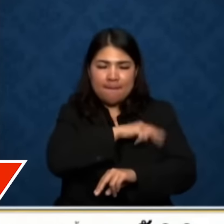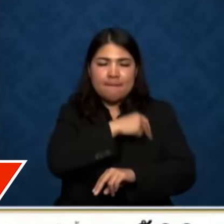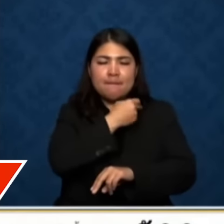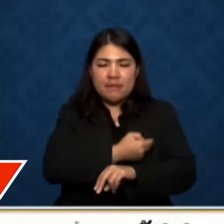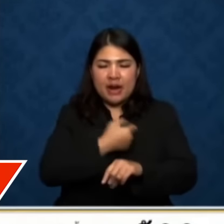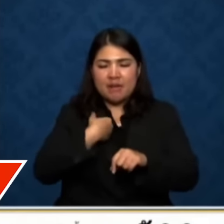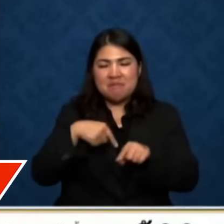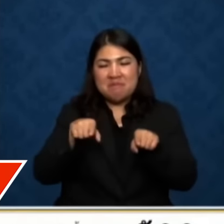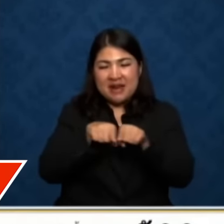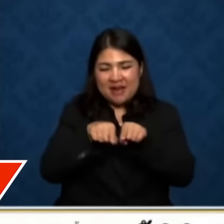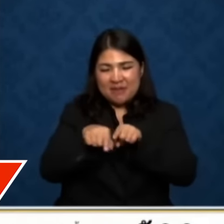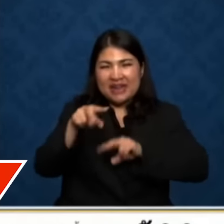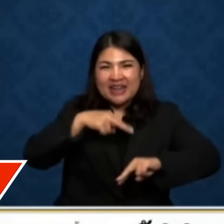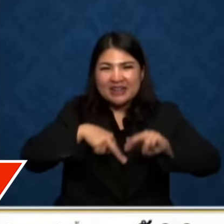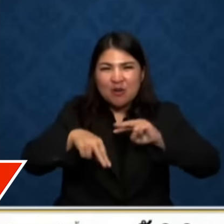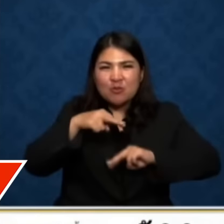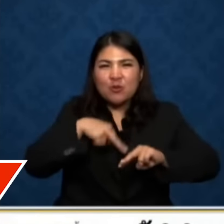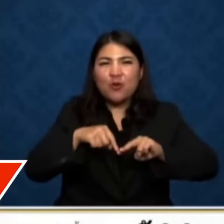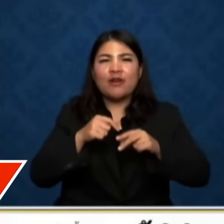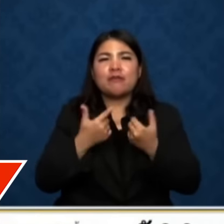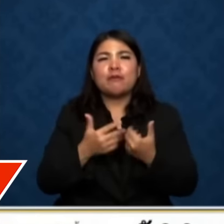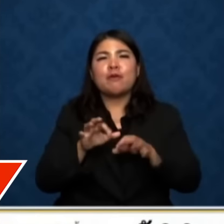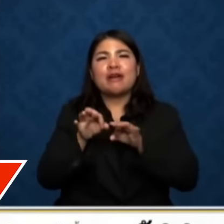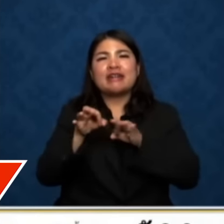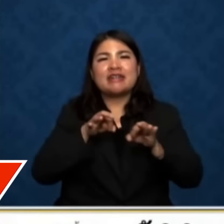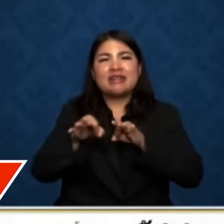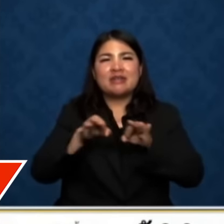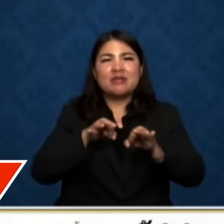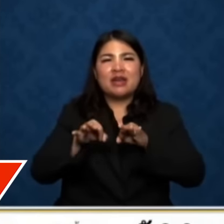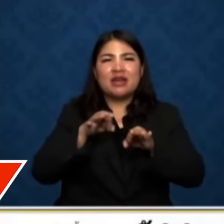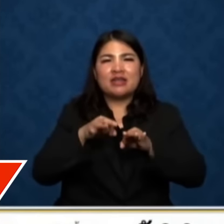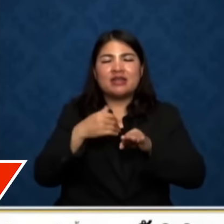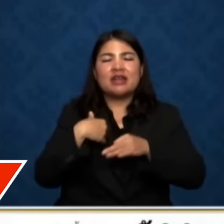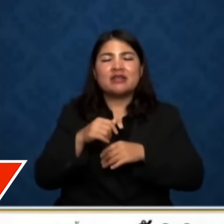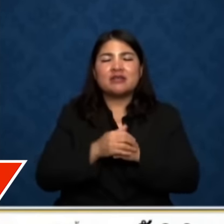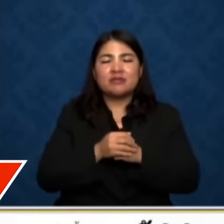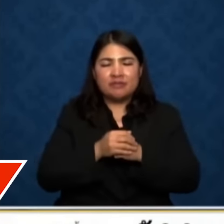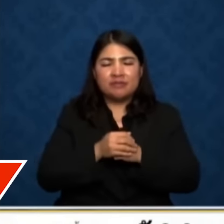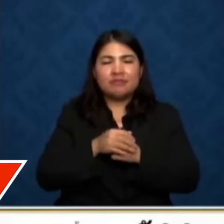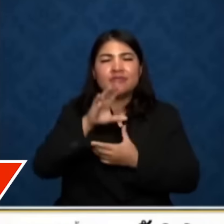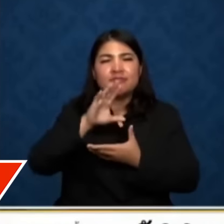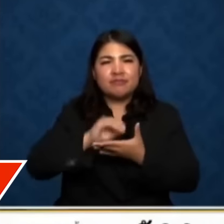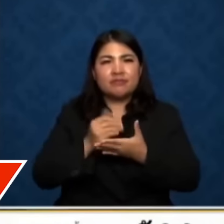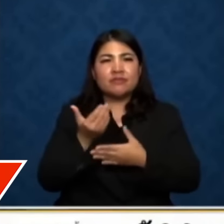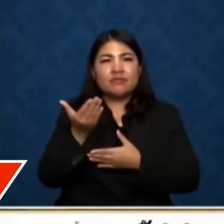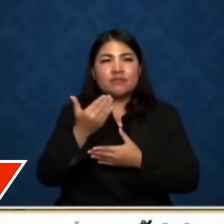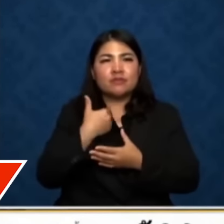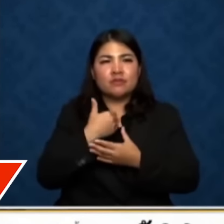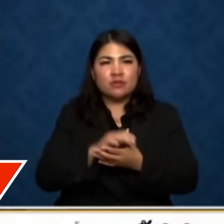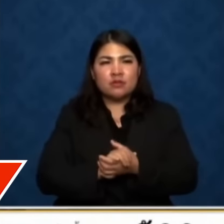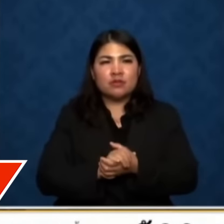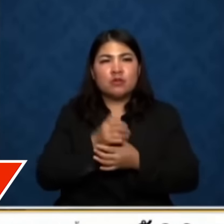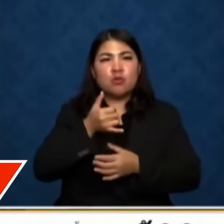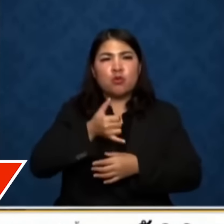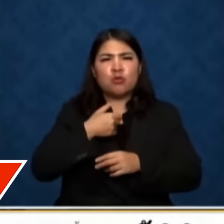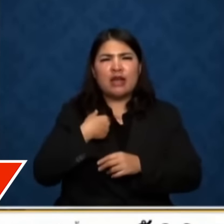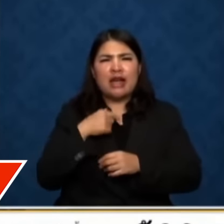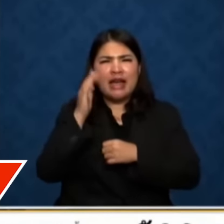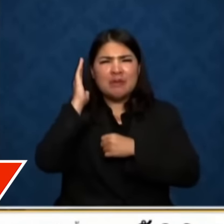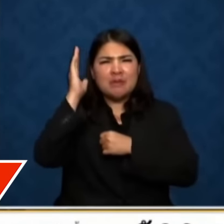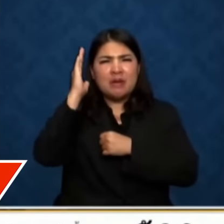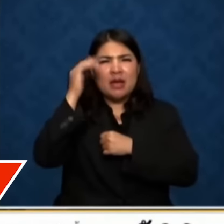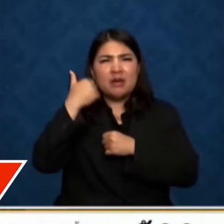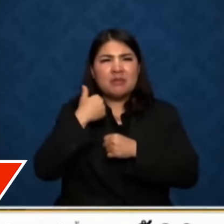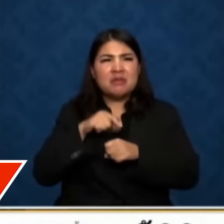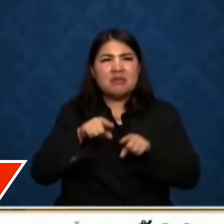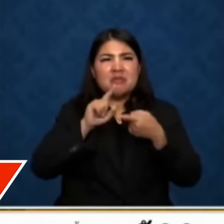การสอบสวนขออนุญาตชี้แจงข้อเท็จจริงอย่างนี้ครับเพื่อบันทึกไว้ครับท่านประธานครับ1เมื่อสักครู่นี้ตอนที่ผมอภิปรายอยู่เนี่ยนะครับมีเพื่อนสมาชิกเนี่ย